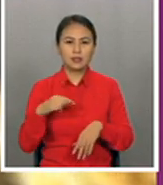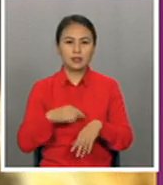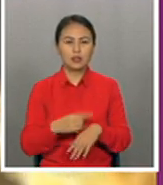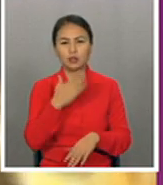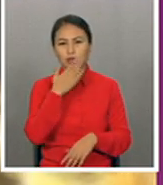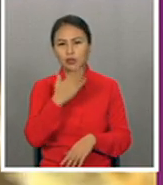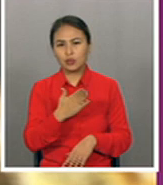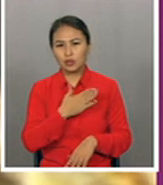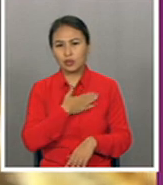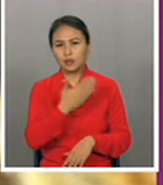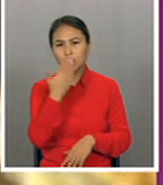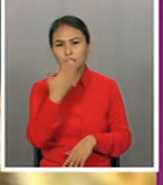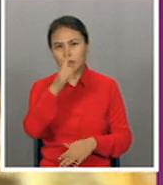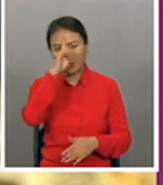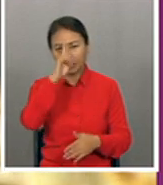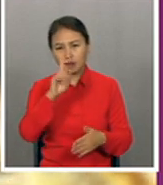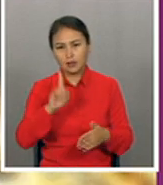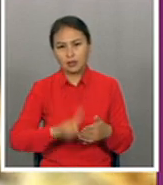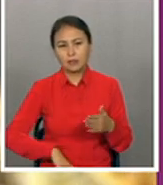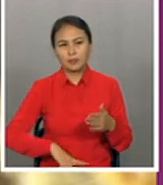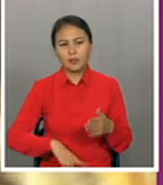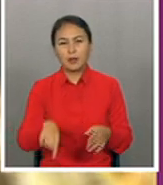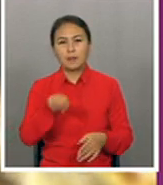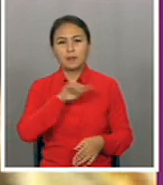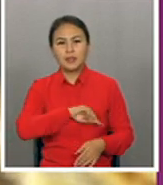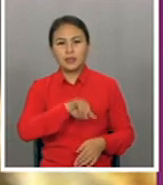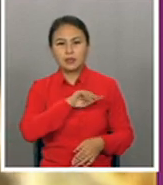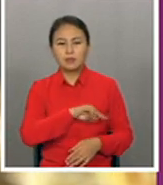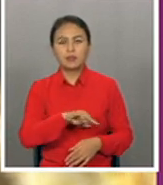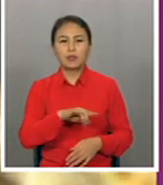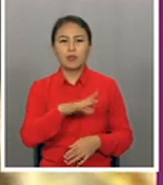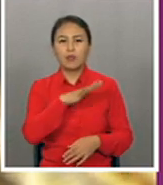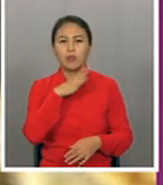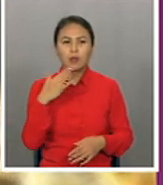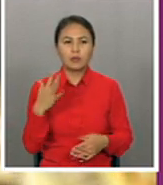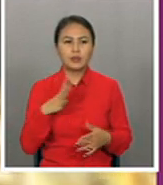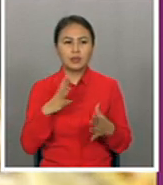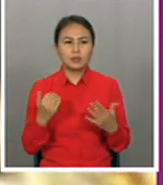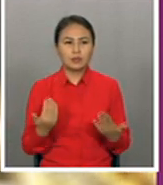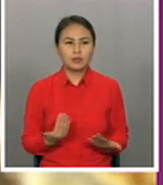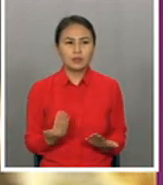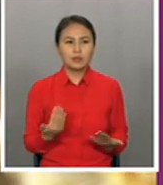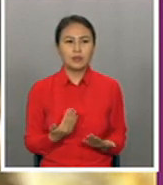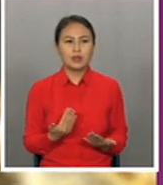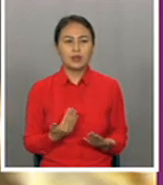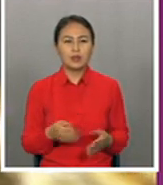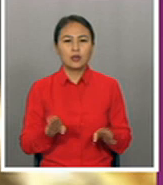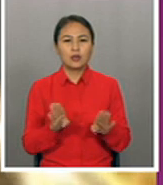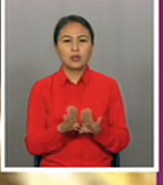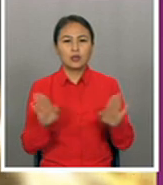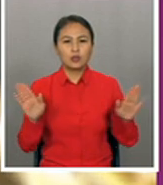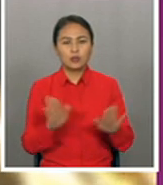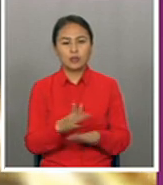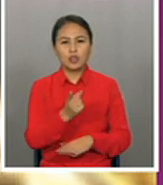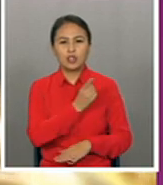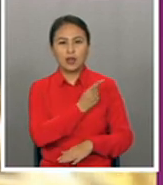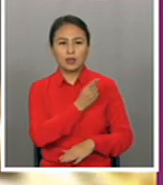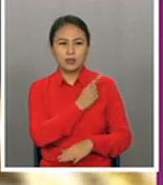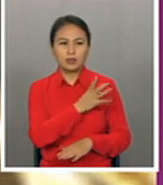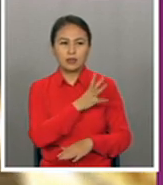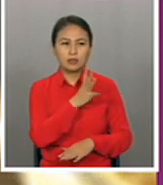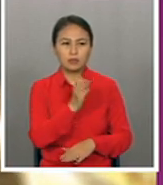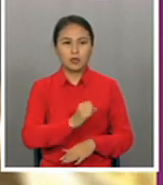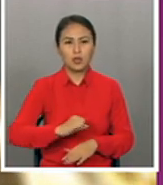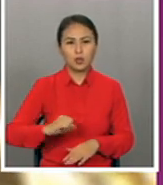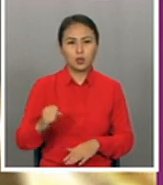сүйгенім, сенгенім бе, мінезім бе, болмыс ба, кермегін бе, жалғыздық па,